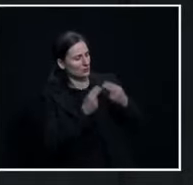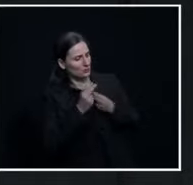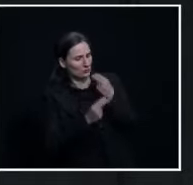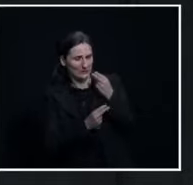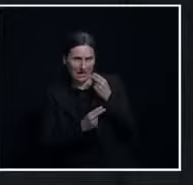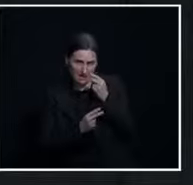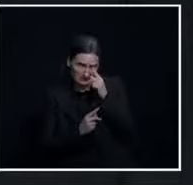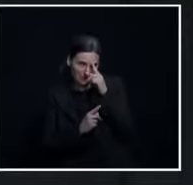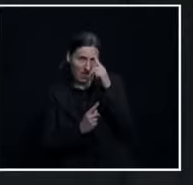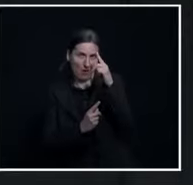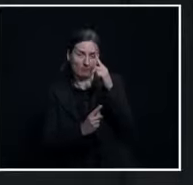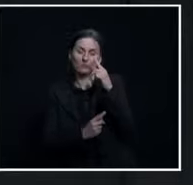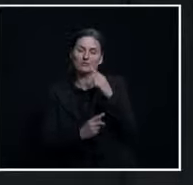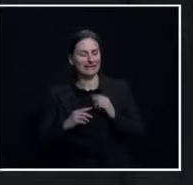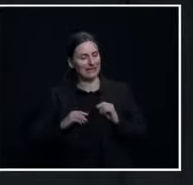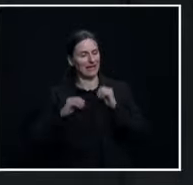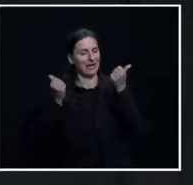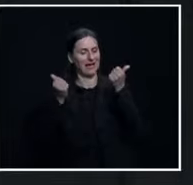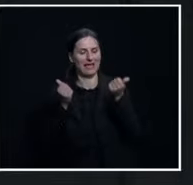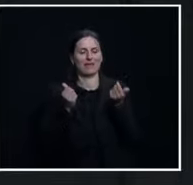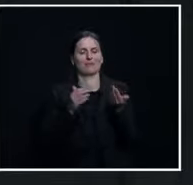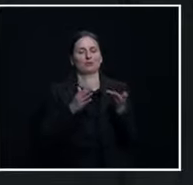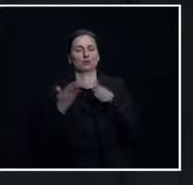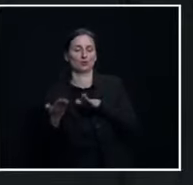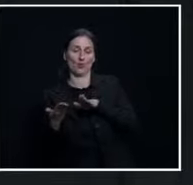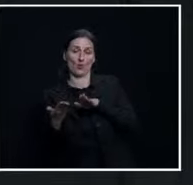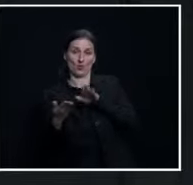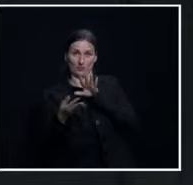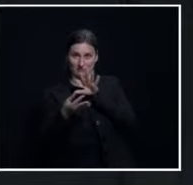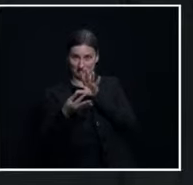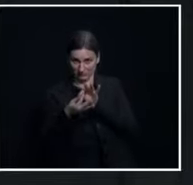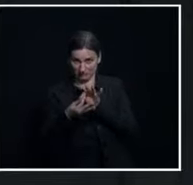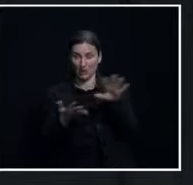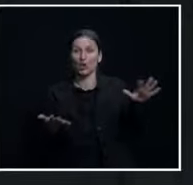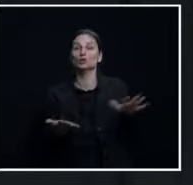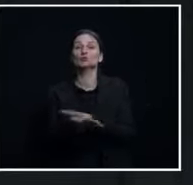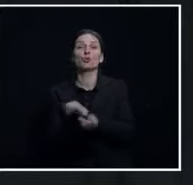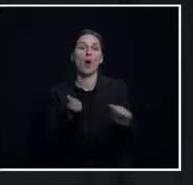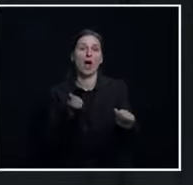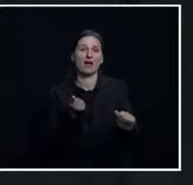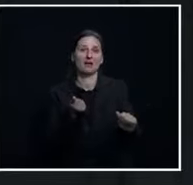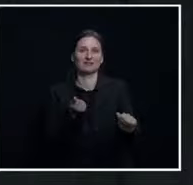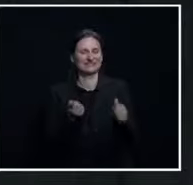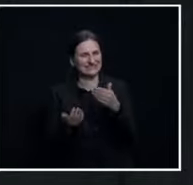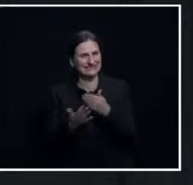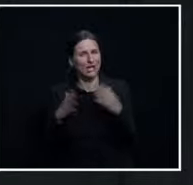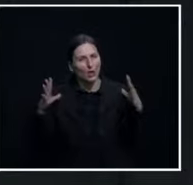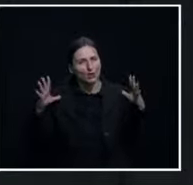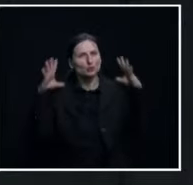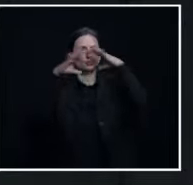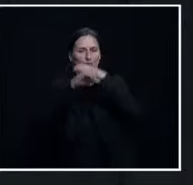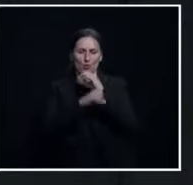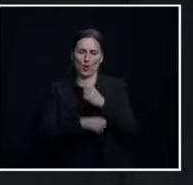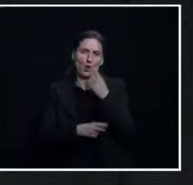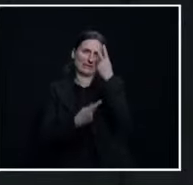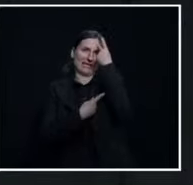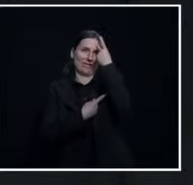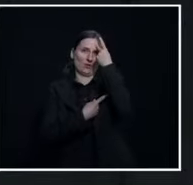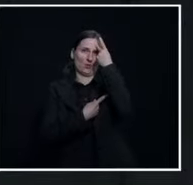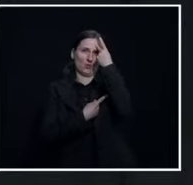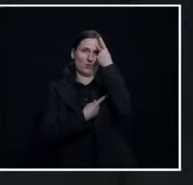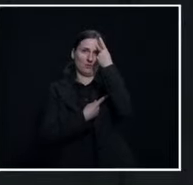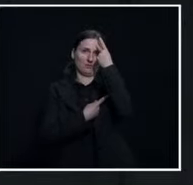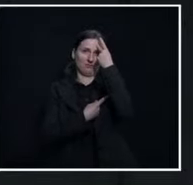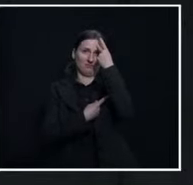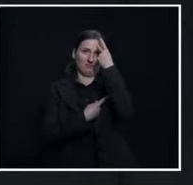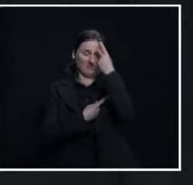Überzeugung über das Leben und den Tod. Die Shoah, ist die große Dunkelheit unserer Erinnerung. Sie ist